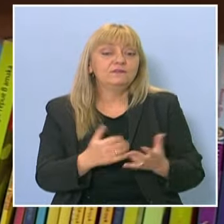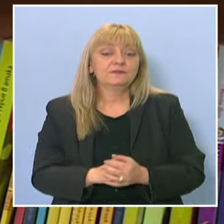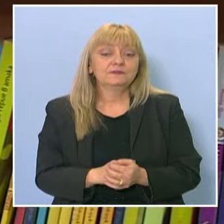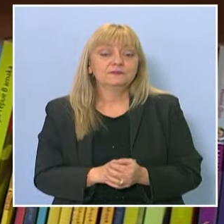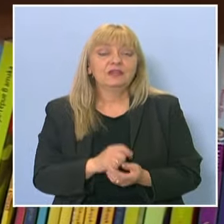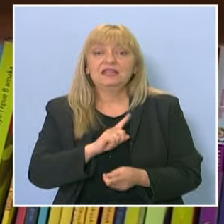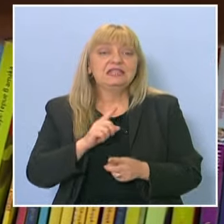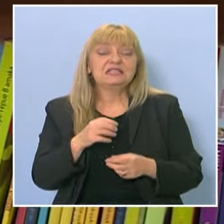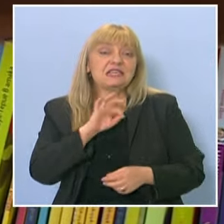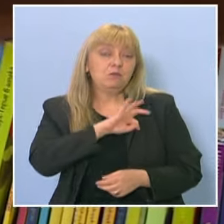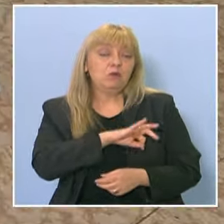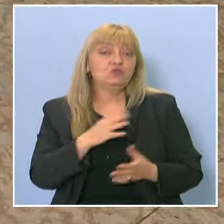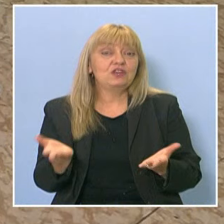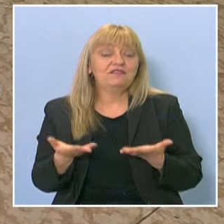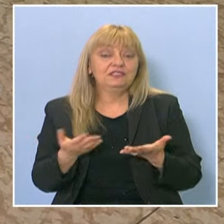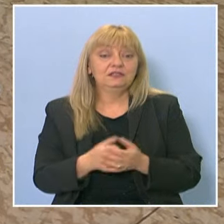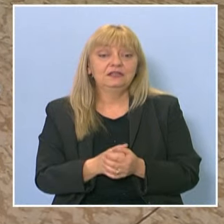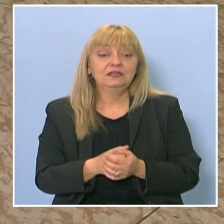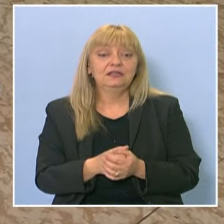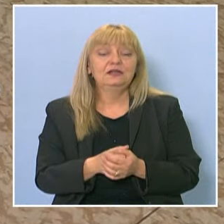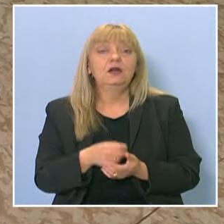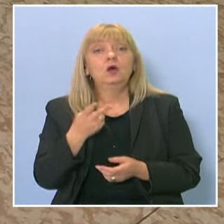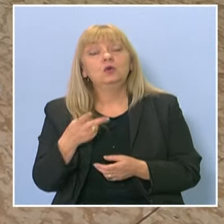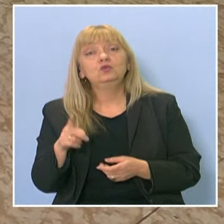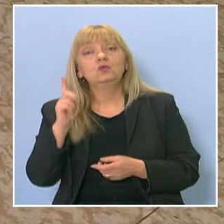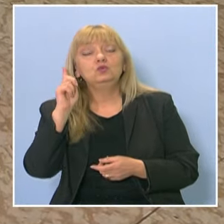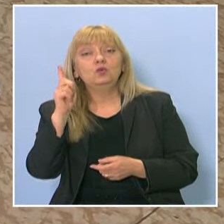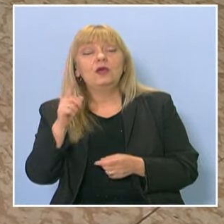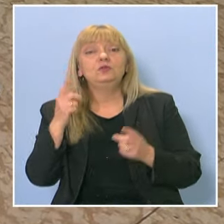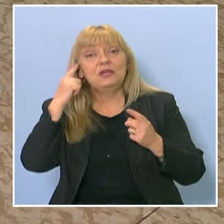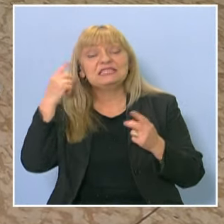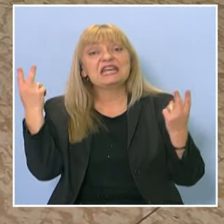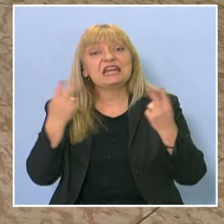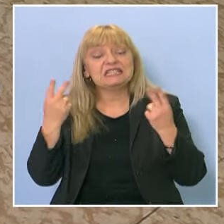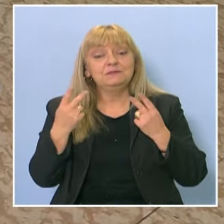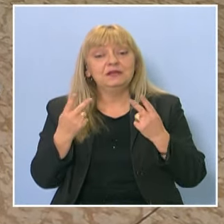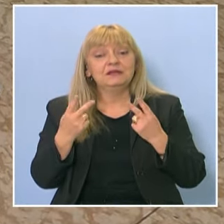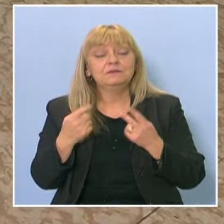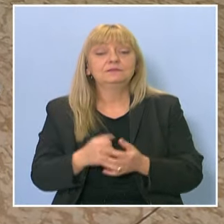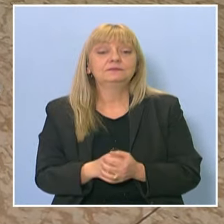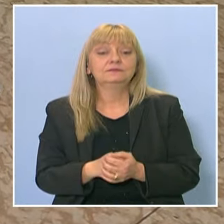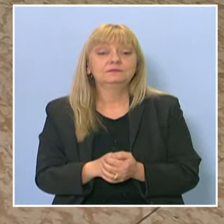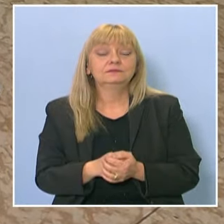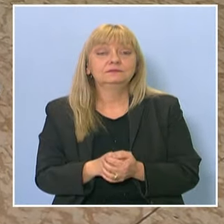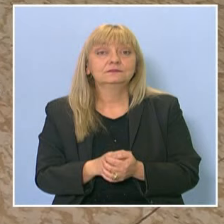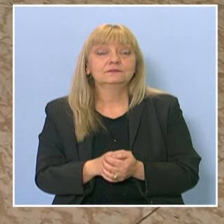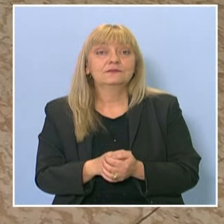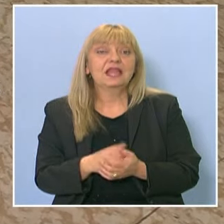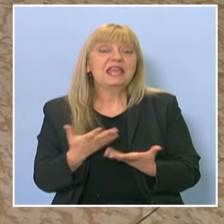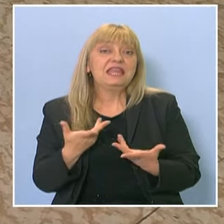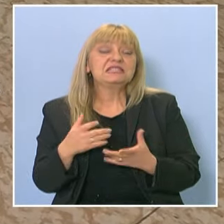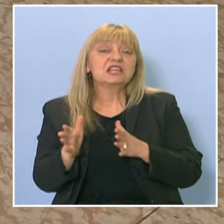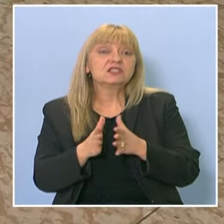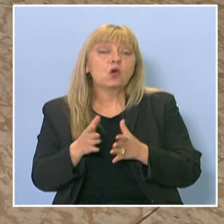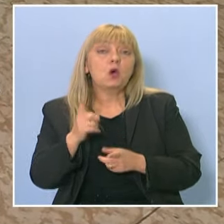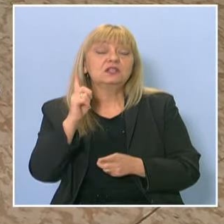Иначе не се получават и не нещата. Не само това, другото, което е с разбиране, на етноса, с който работиме.